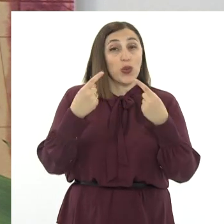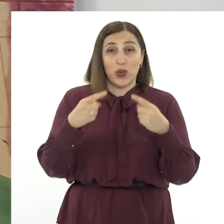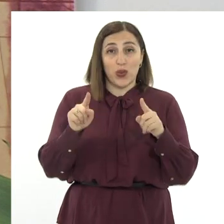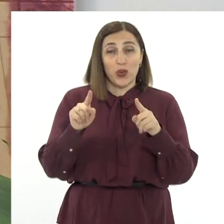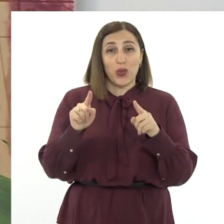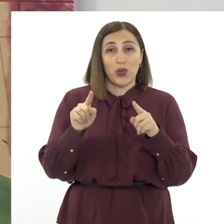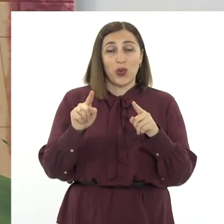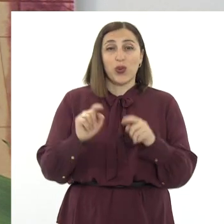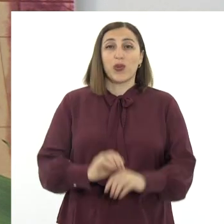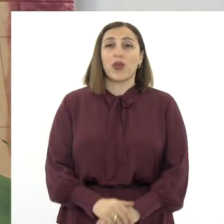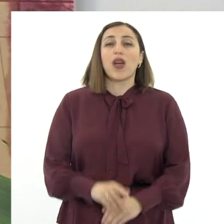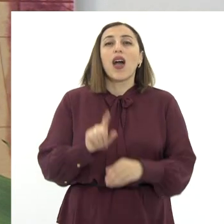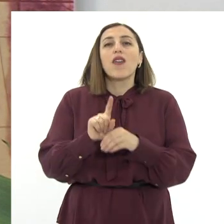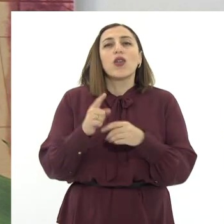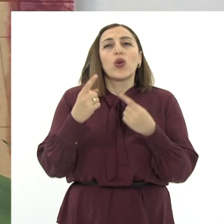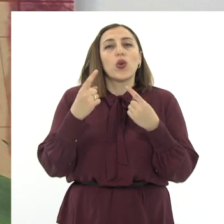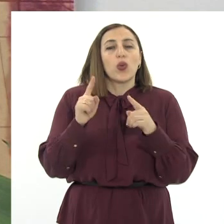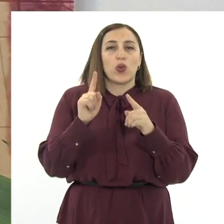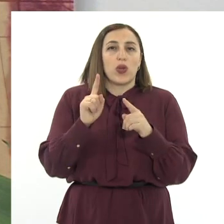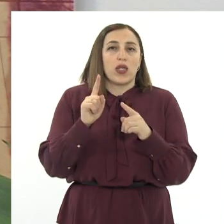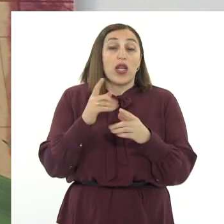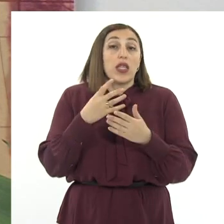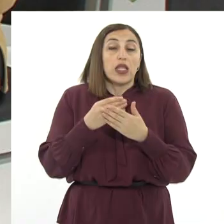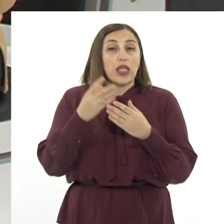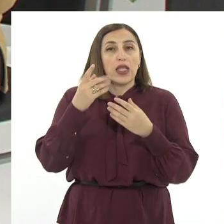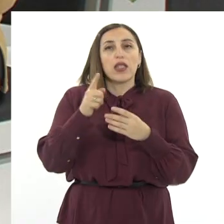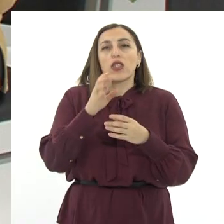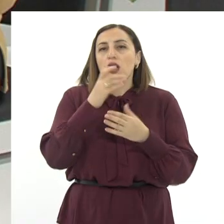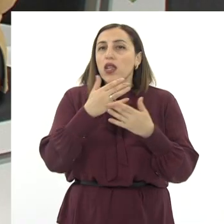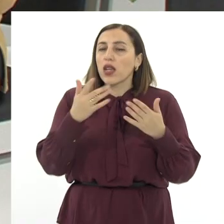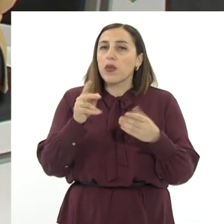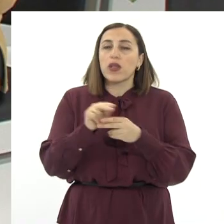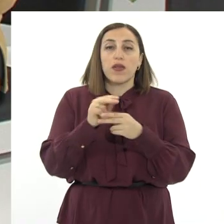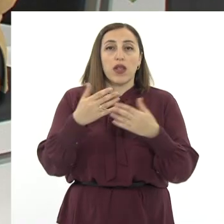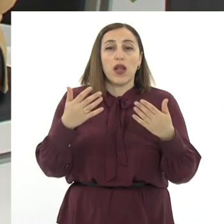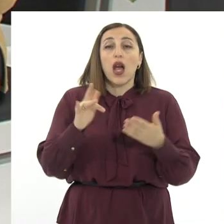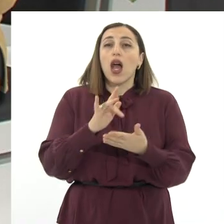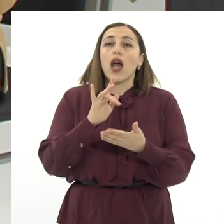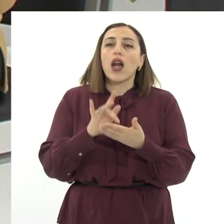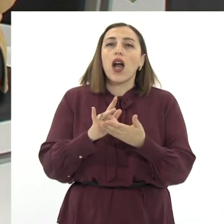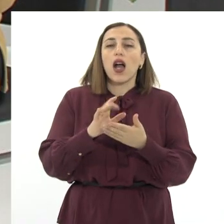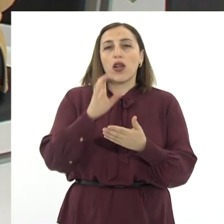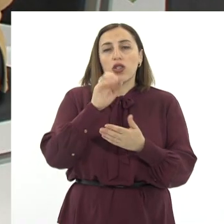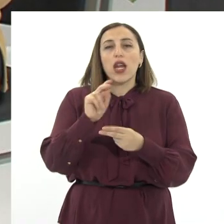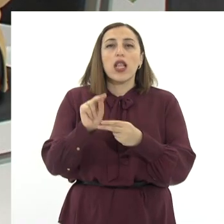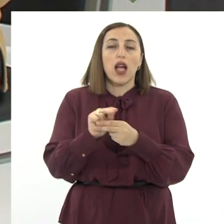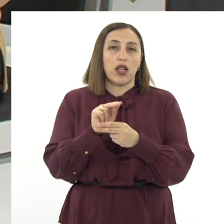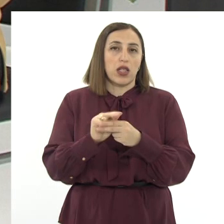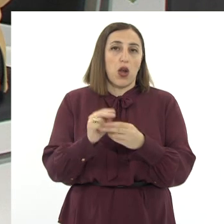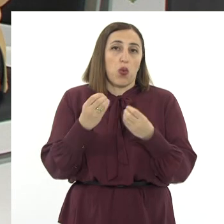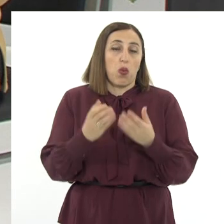ավելի թույլ է, մի քիչ ավելի ինքնուրույն է շան մոտ։ Ասեմ, որ քաղաքում ընդամենը դաստիարակում են